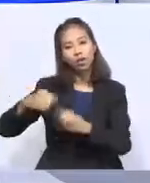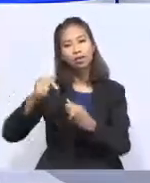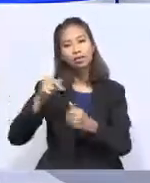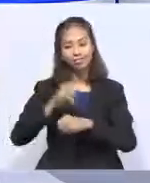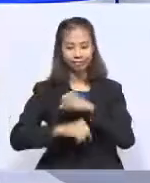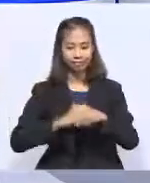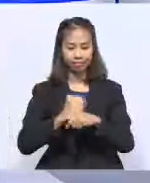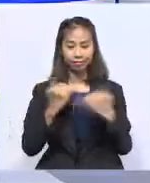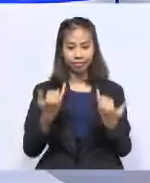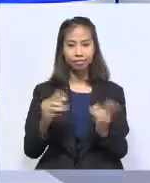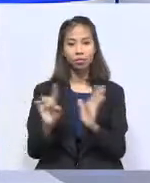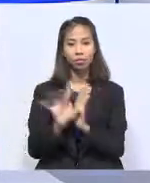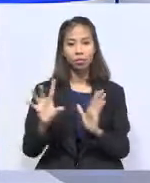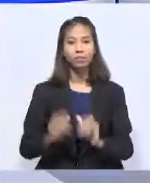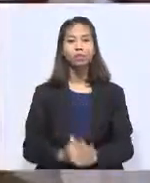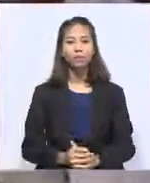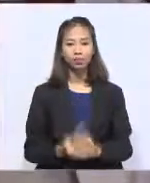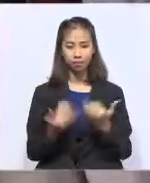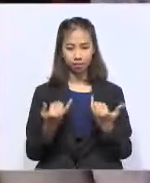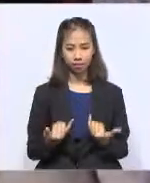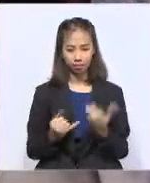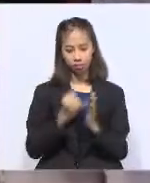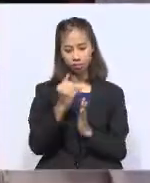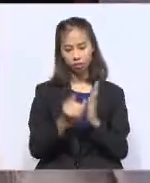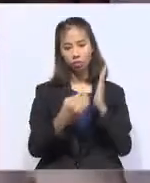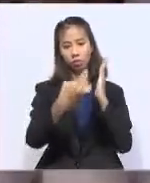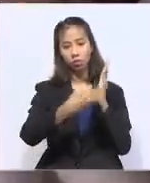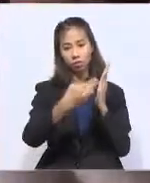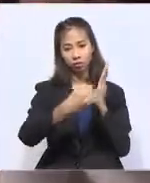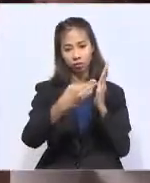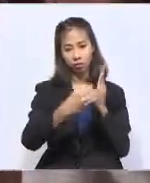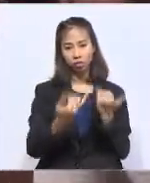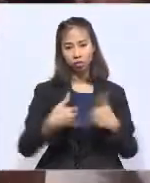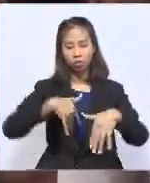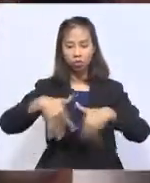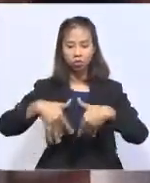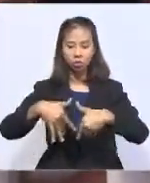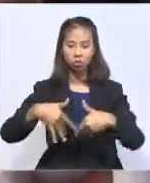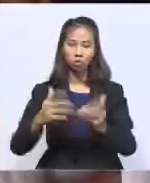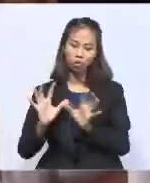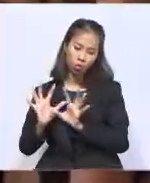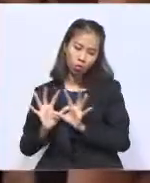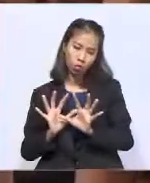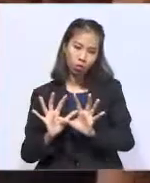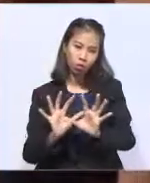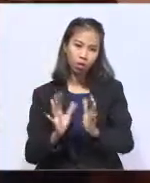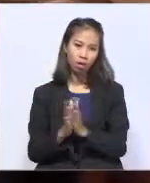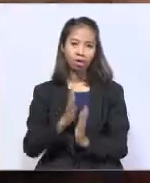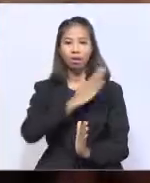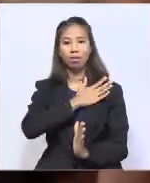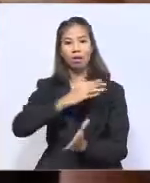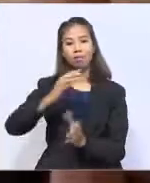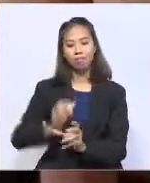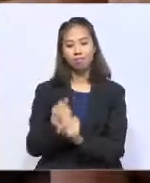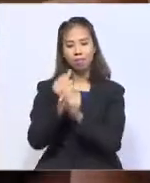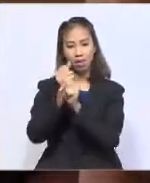องคายในปีนี้ค่ะไปเริ่มกันที่จังหวัดหนองคายนะคะชาวจังหวัดหนองคายจำนวนมากค่ะร่วมพิธีอัญเชิญหลวงพ่อพระไสย